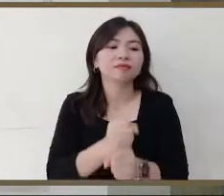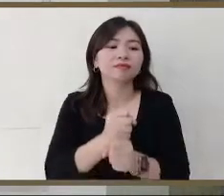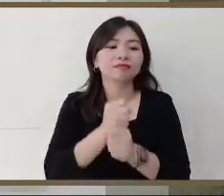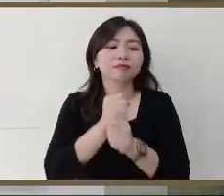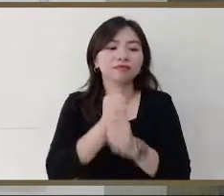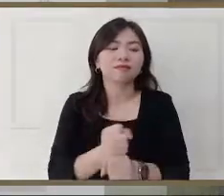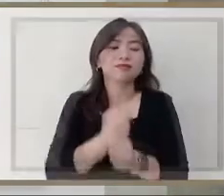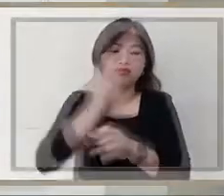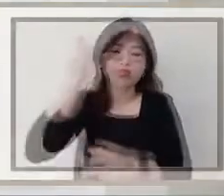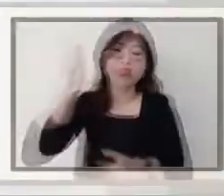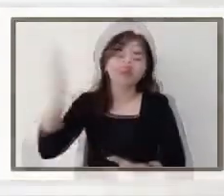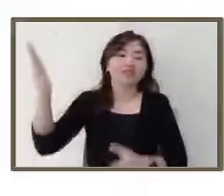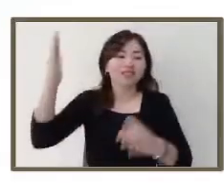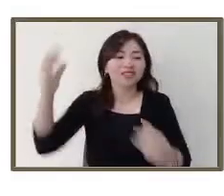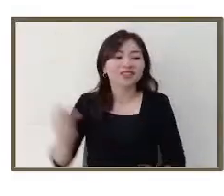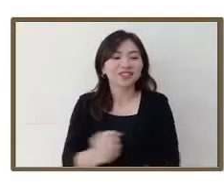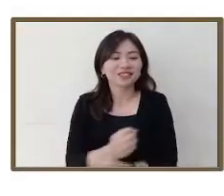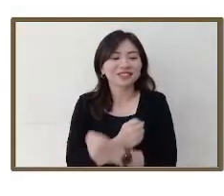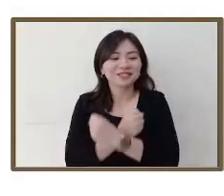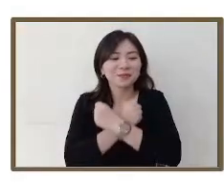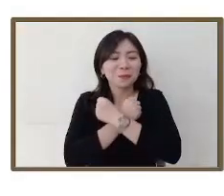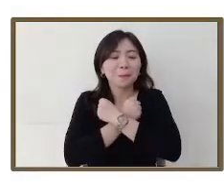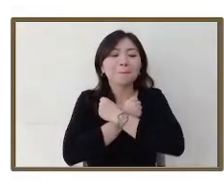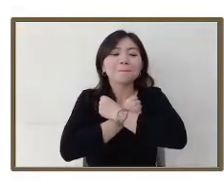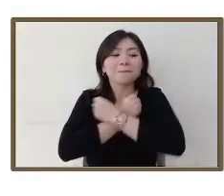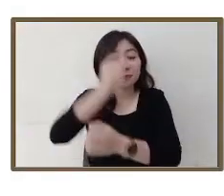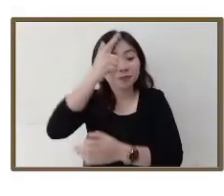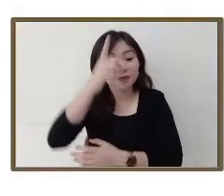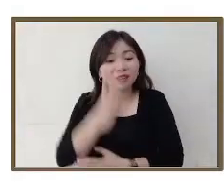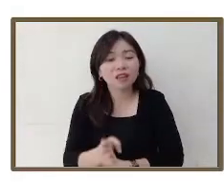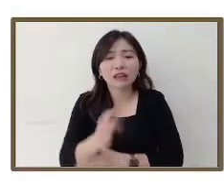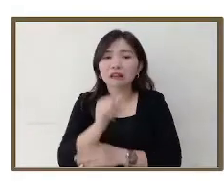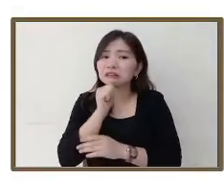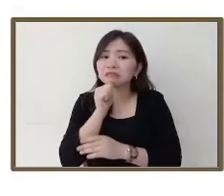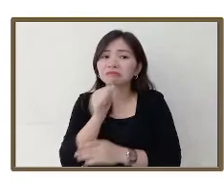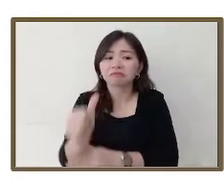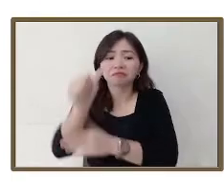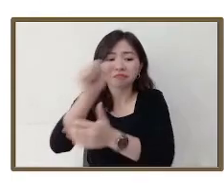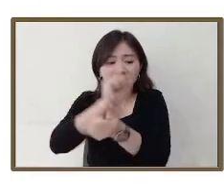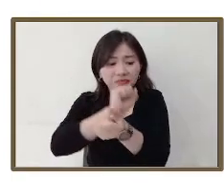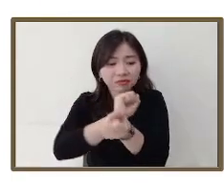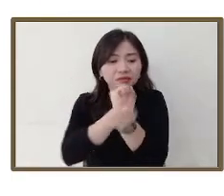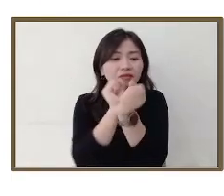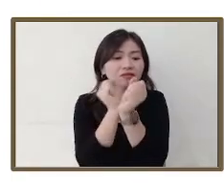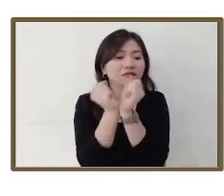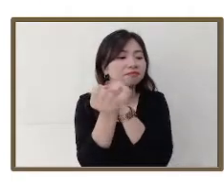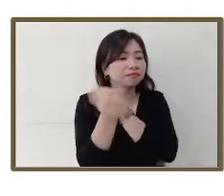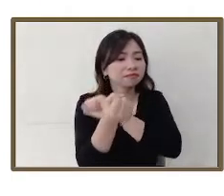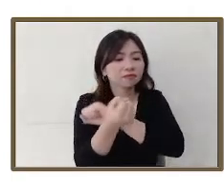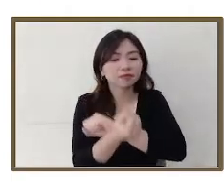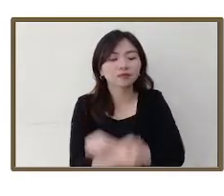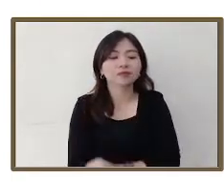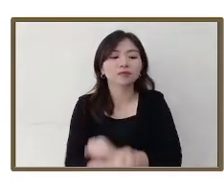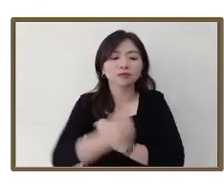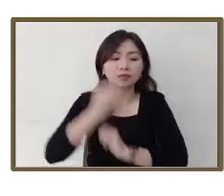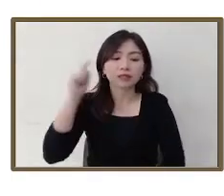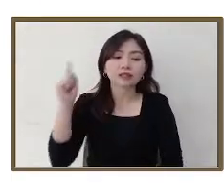katiyakan. Ang pag-ibig mo, O Diyos, di nagbabago.